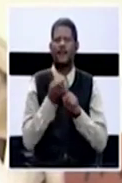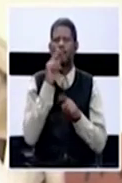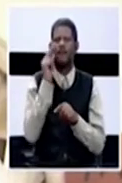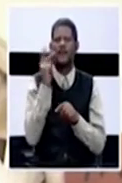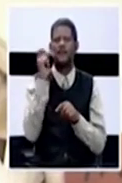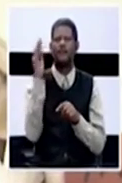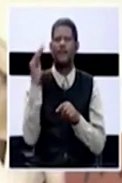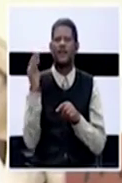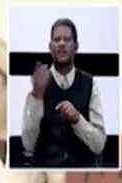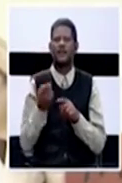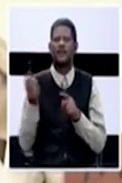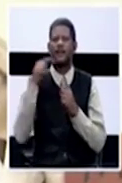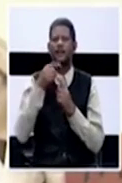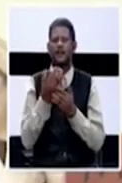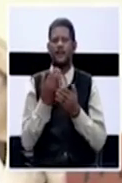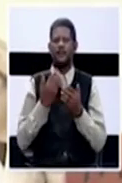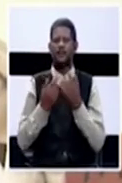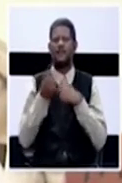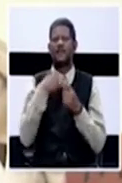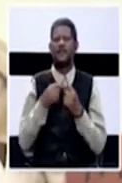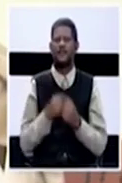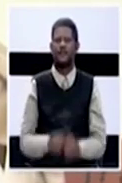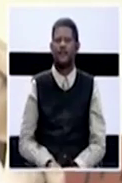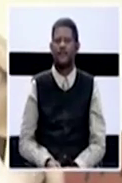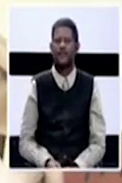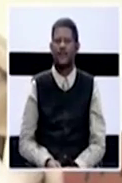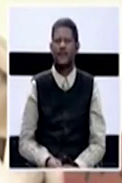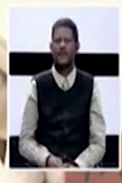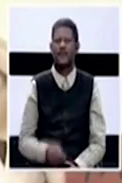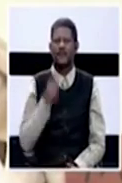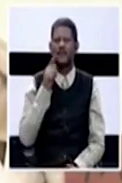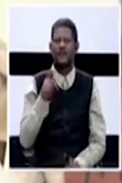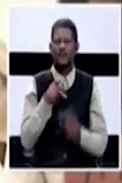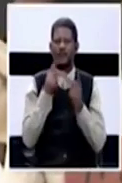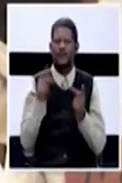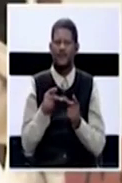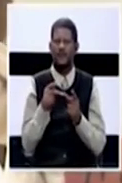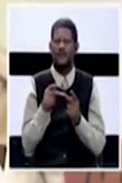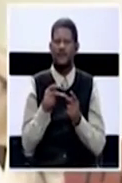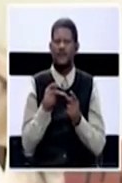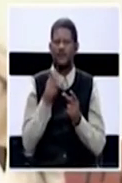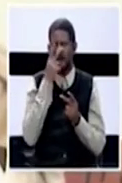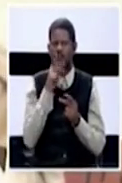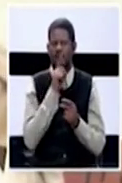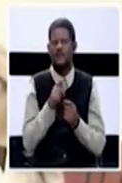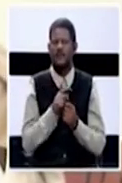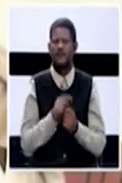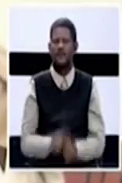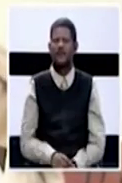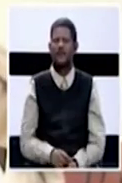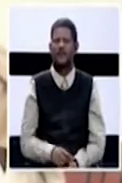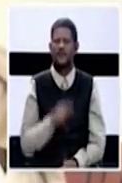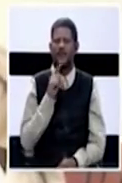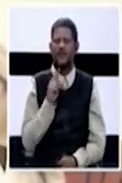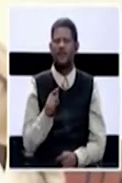ድማ ንቅድሚት መፂና ማለት እዩ ብያራ ረጂ ጥራይ ነቲ ቦታ ምድህሳሲ ኣብኡ